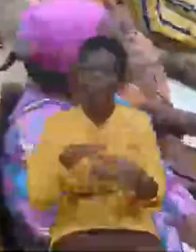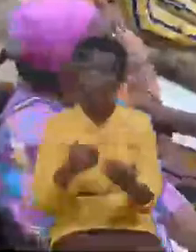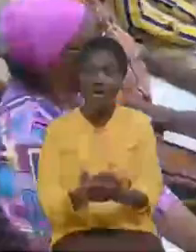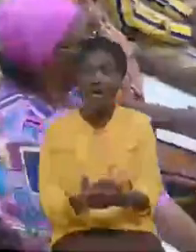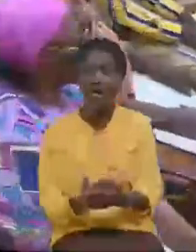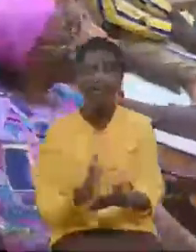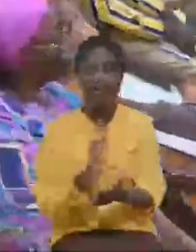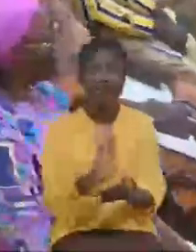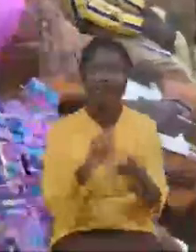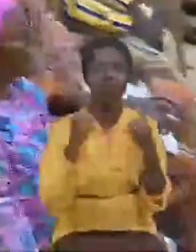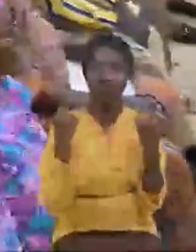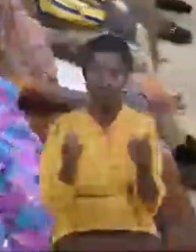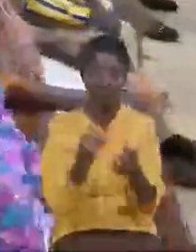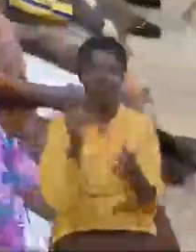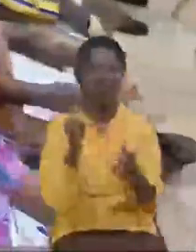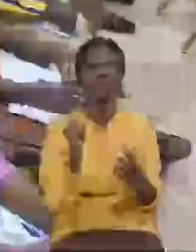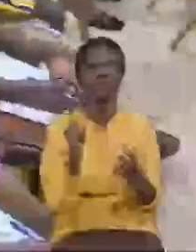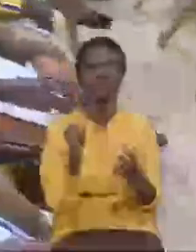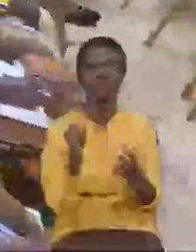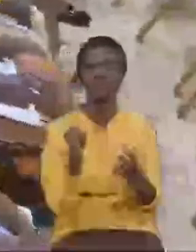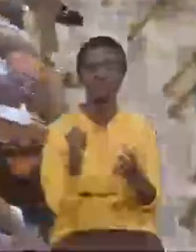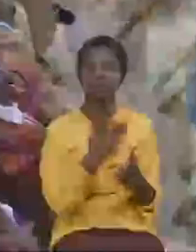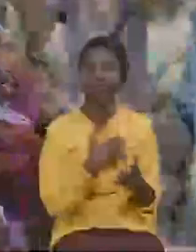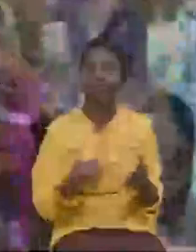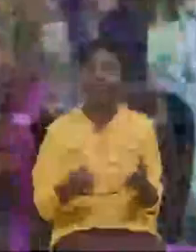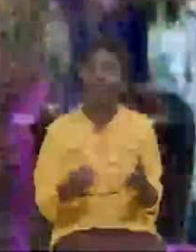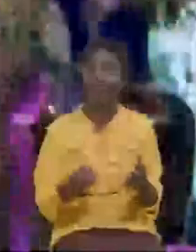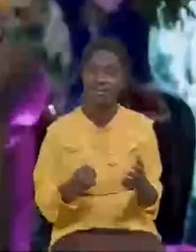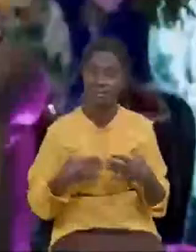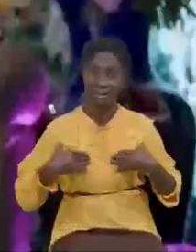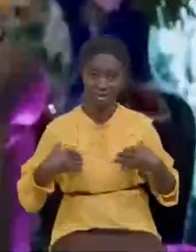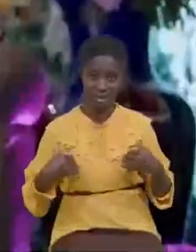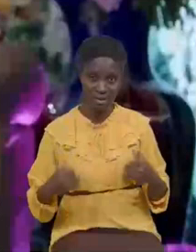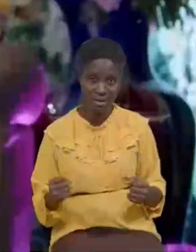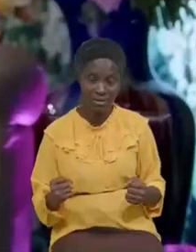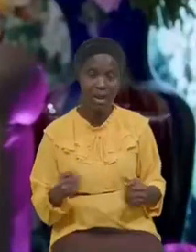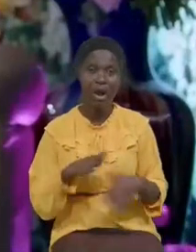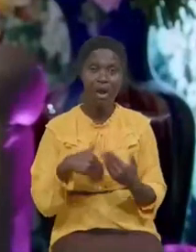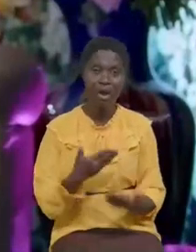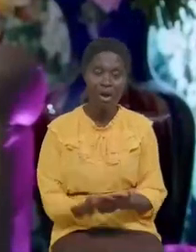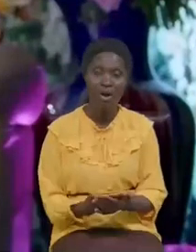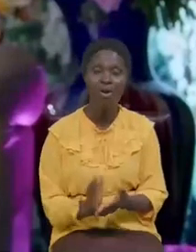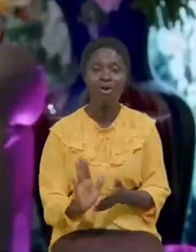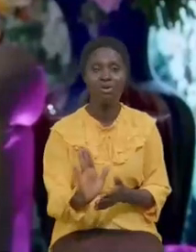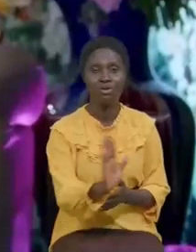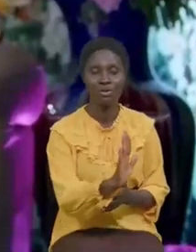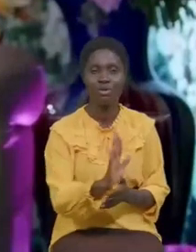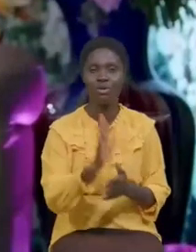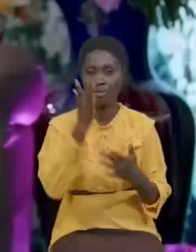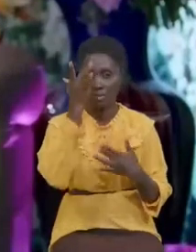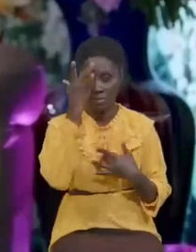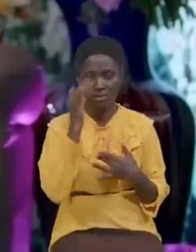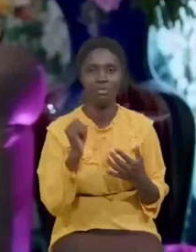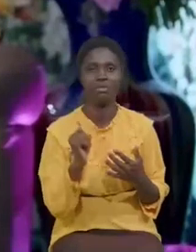Bénis l'Éternel, mon âme, celui qui délivre ta vie de la fosse et qui te couronne de